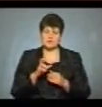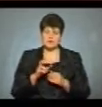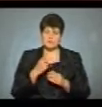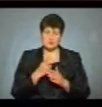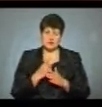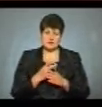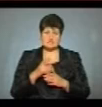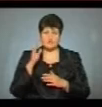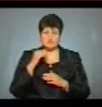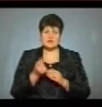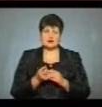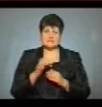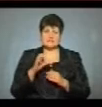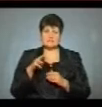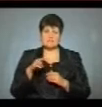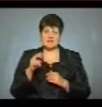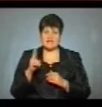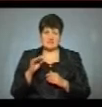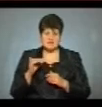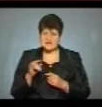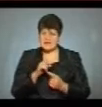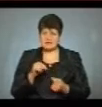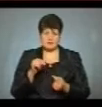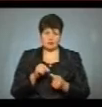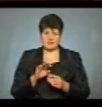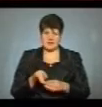із природнього джерела села Смиківці не відповідає вимогам.